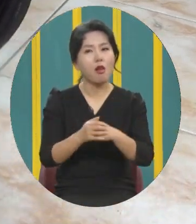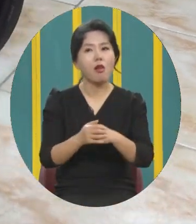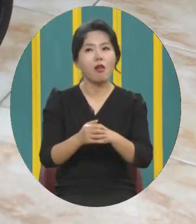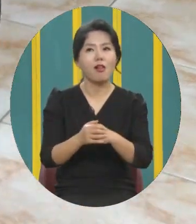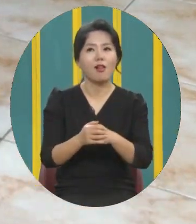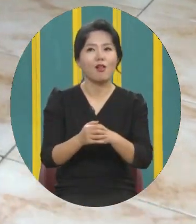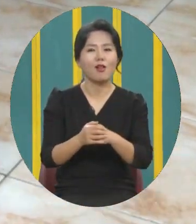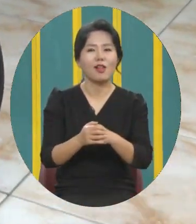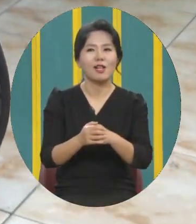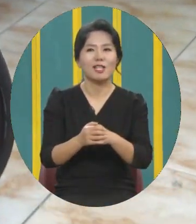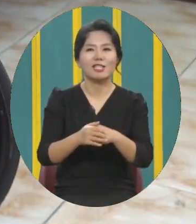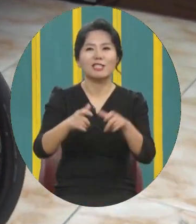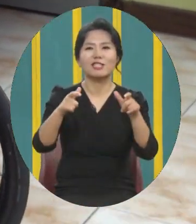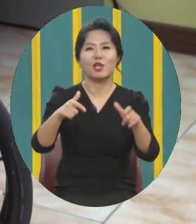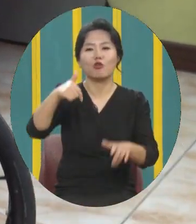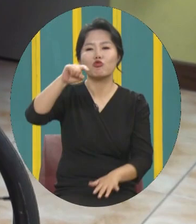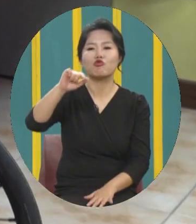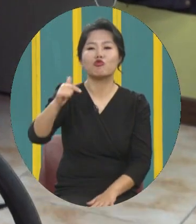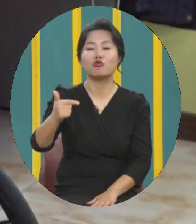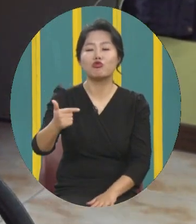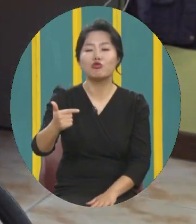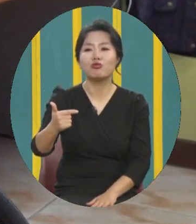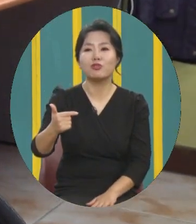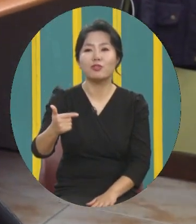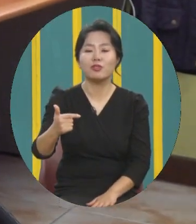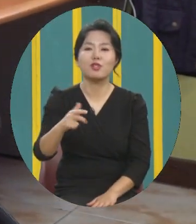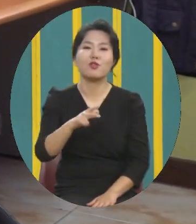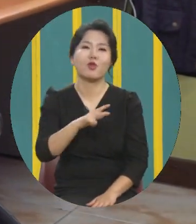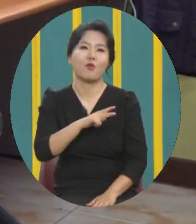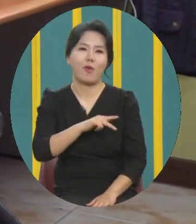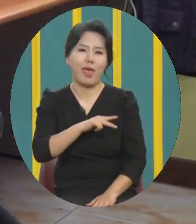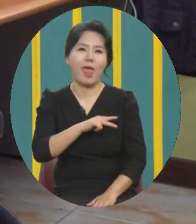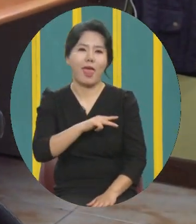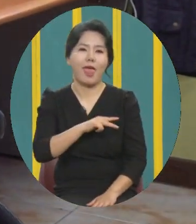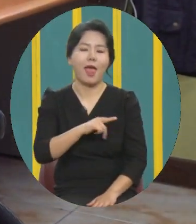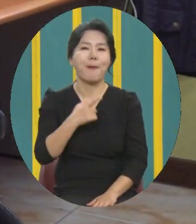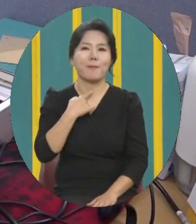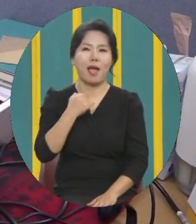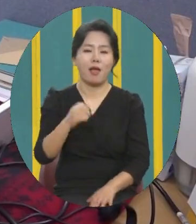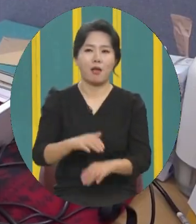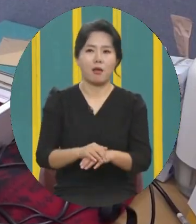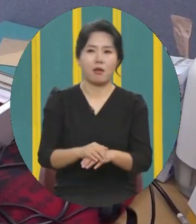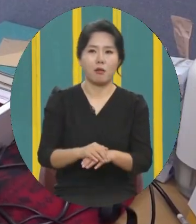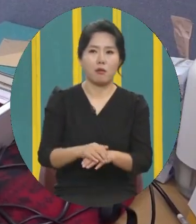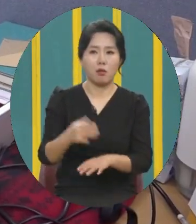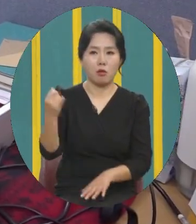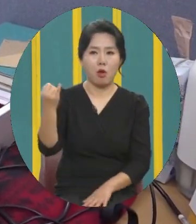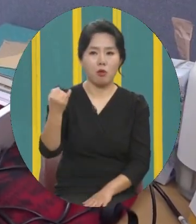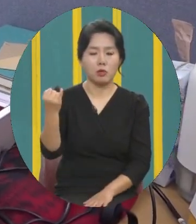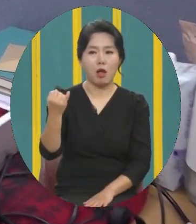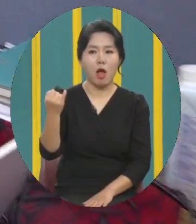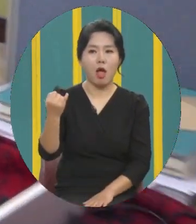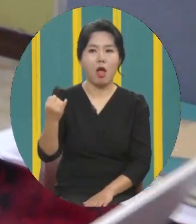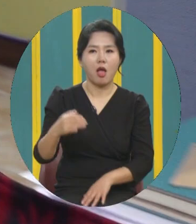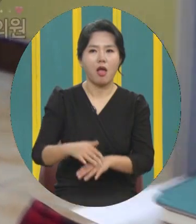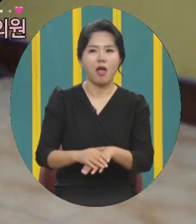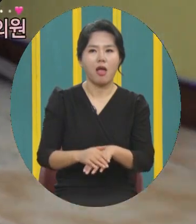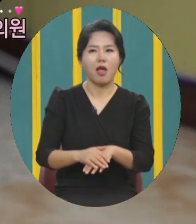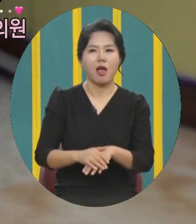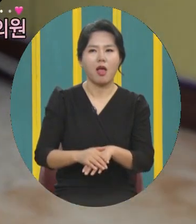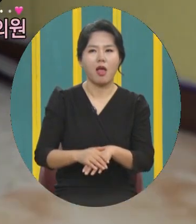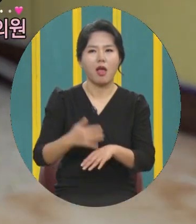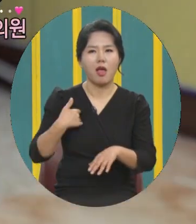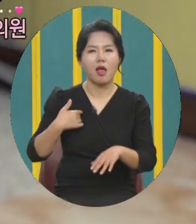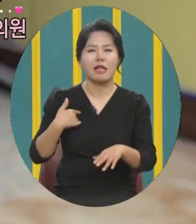지난 2022년 6월까지 군의회 의원으로 활동했다는 김기철 씨. 사고로 중도 장애를 갖게